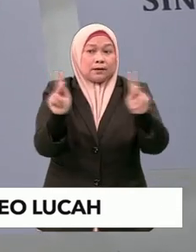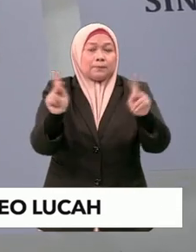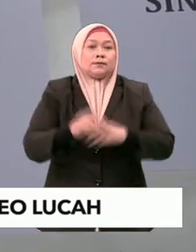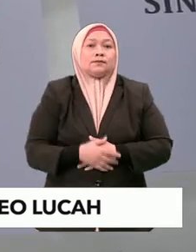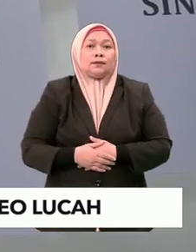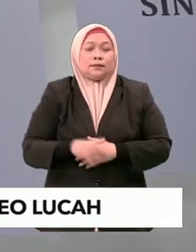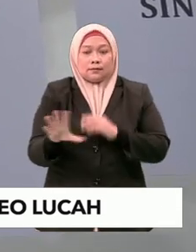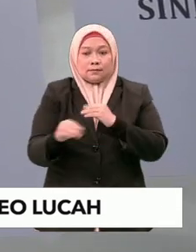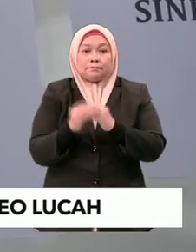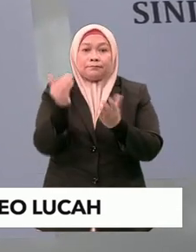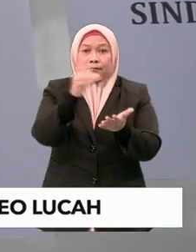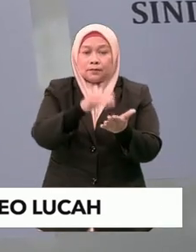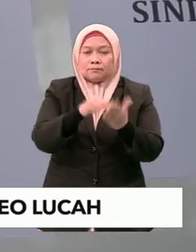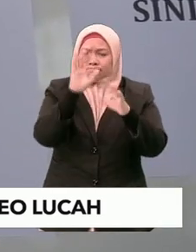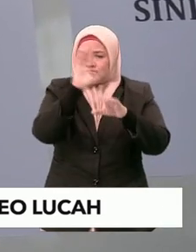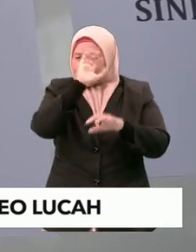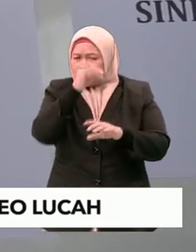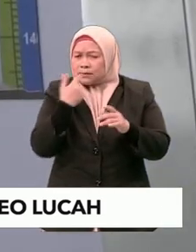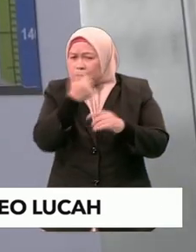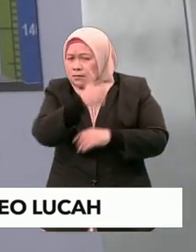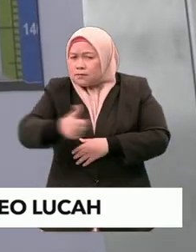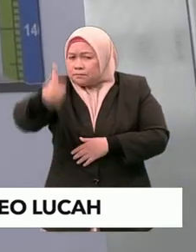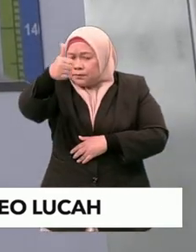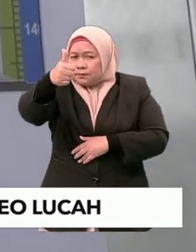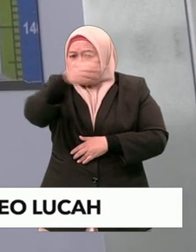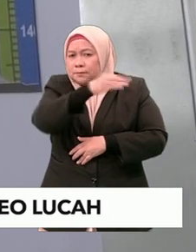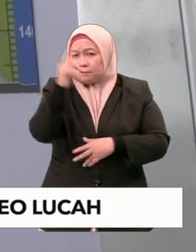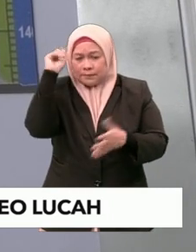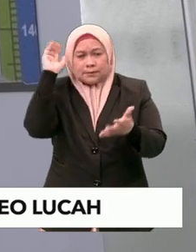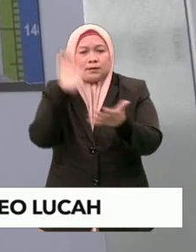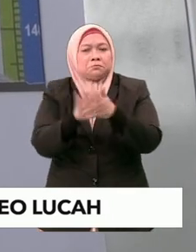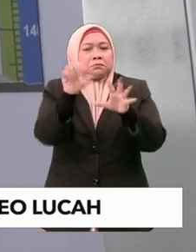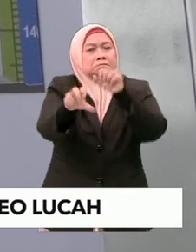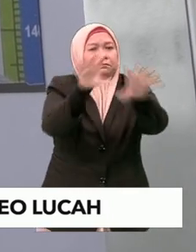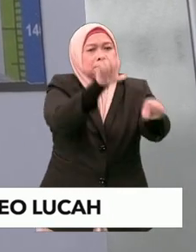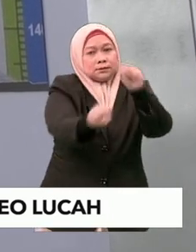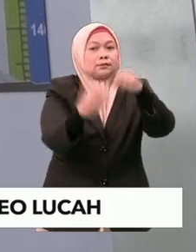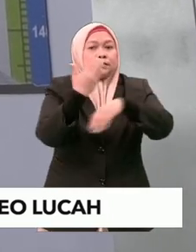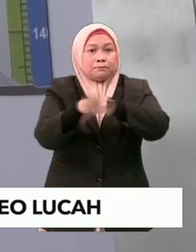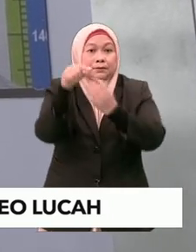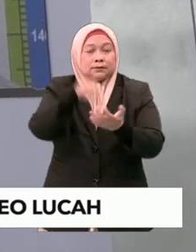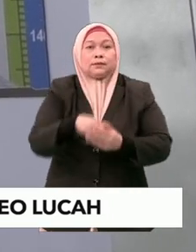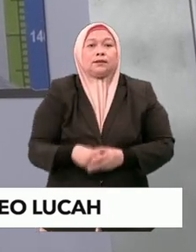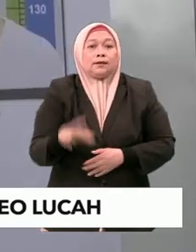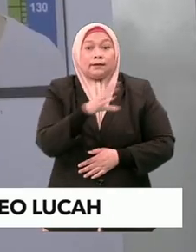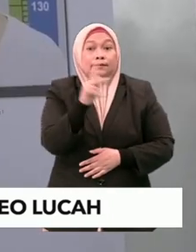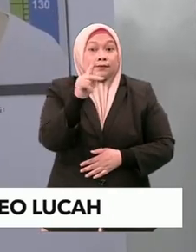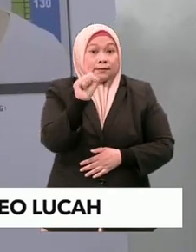tambahnya polisi sedang menjajaki dalang sindiket dan percaya lebih banyak tangkapan akan dibuat selepas ini